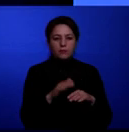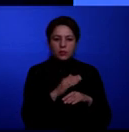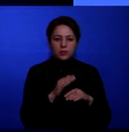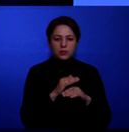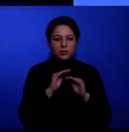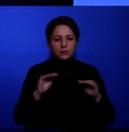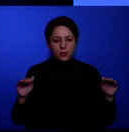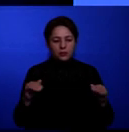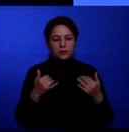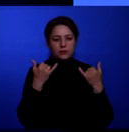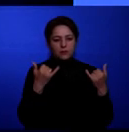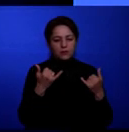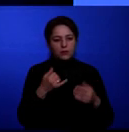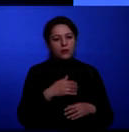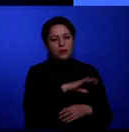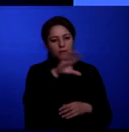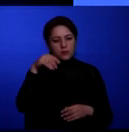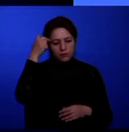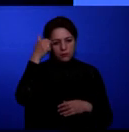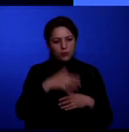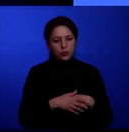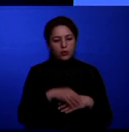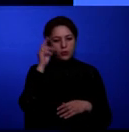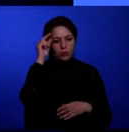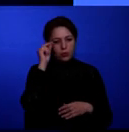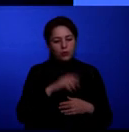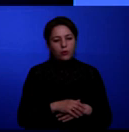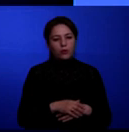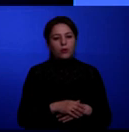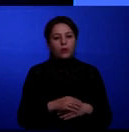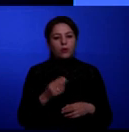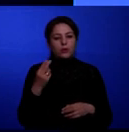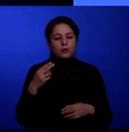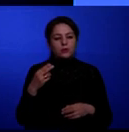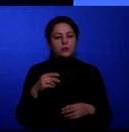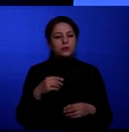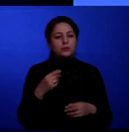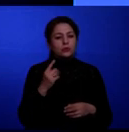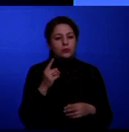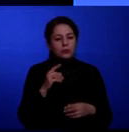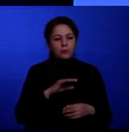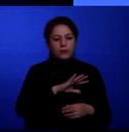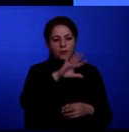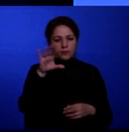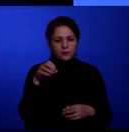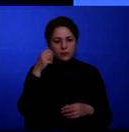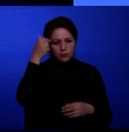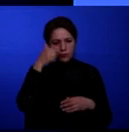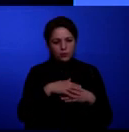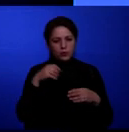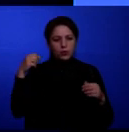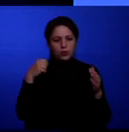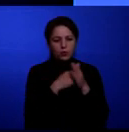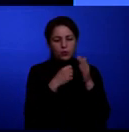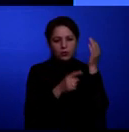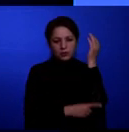сегодня вам все было понятно на уроке а для того чтобы вы все поняли до конца вам нужно обязательно выполнить